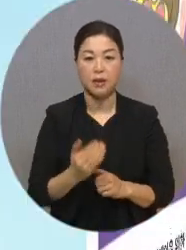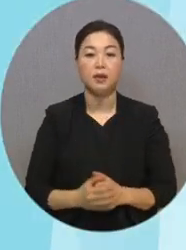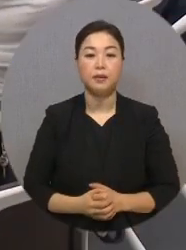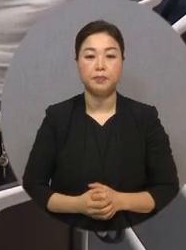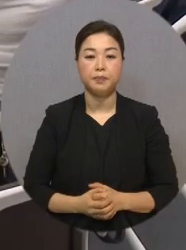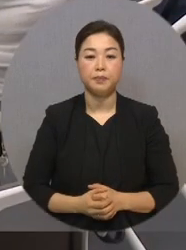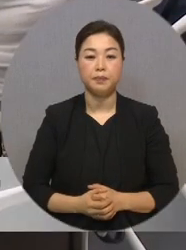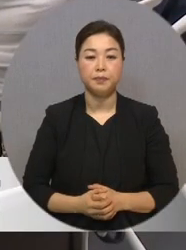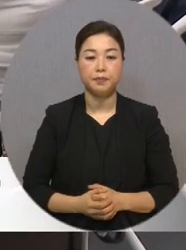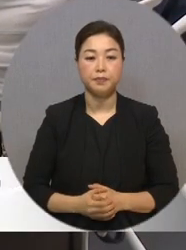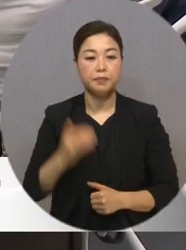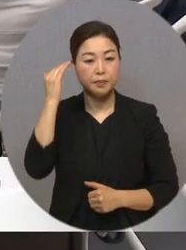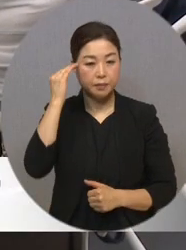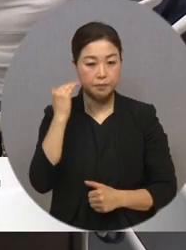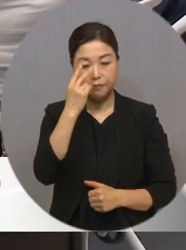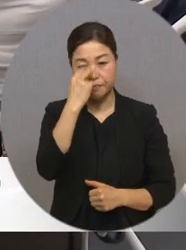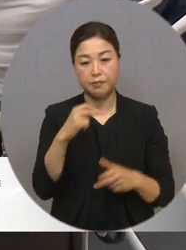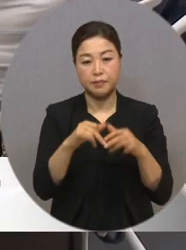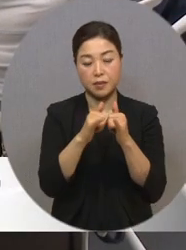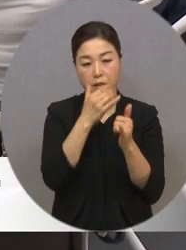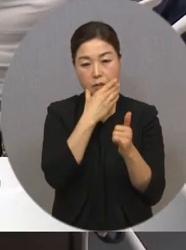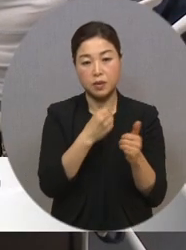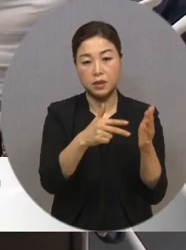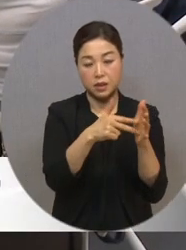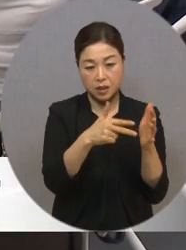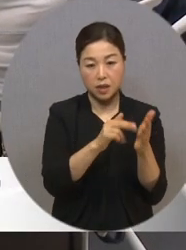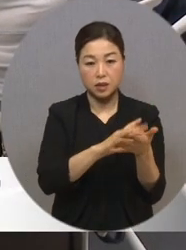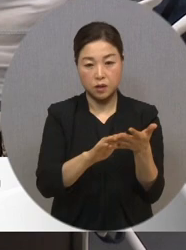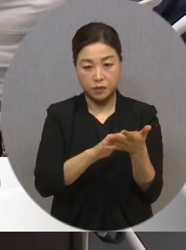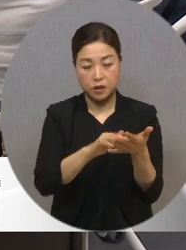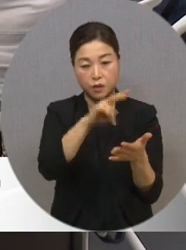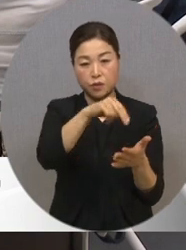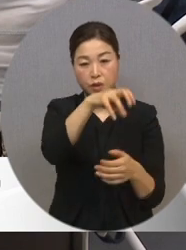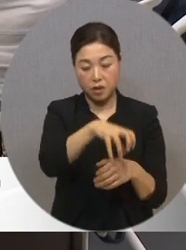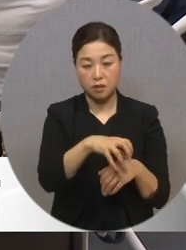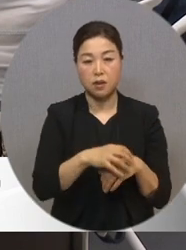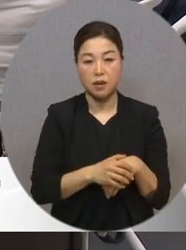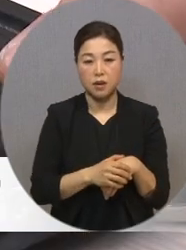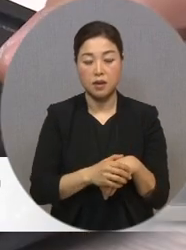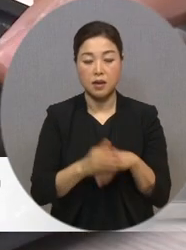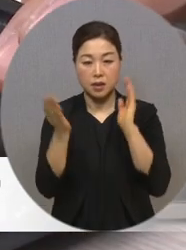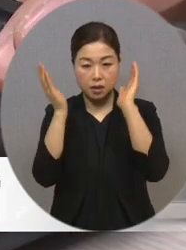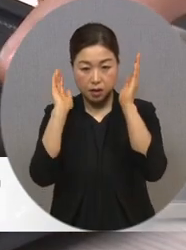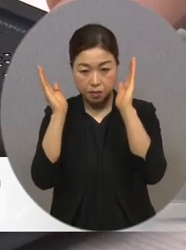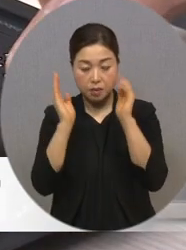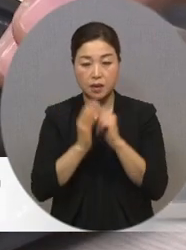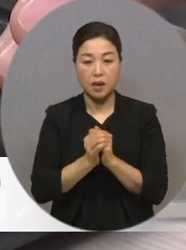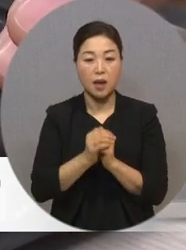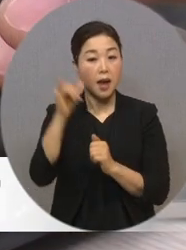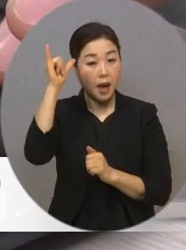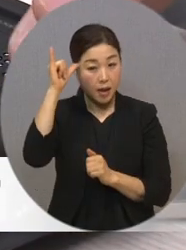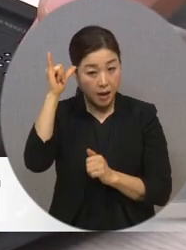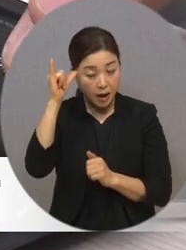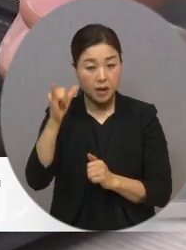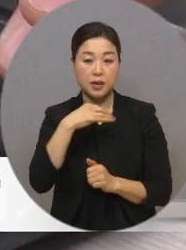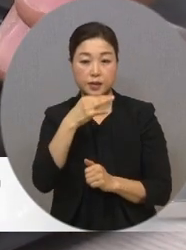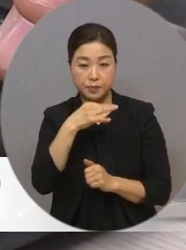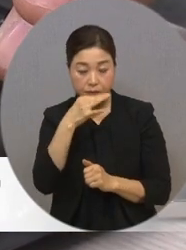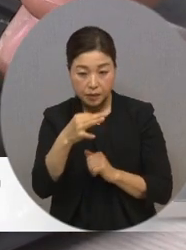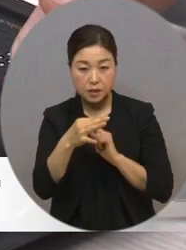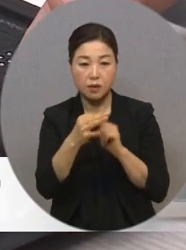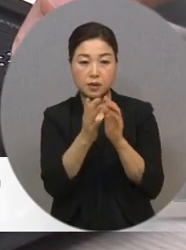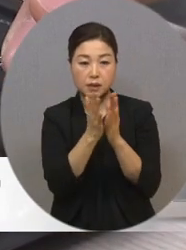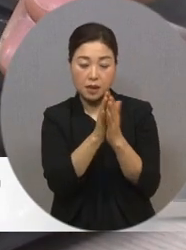있습니다 한국 시각장애인 복지재단 점자 도서관이 네이버의 AI 보이스 기술을 적용한 AI 음성